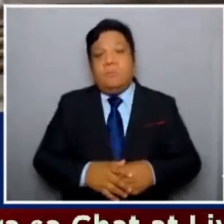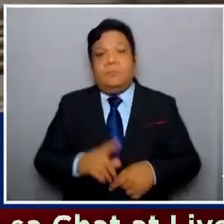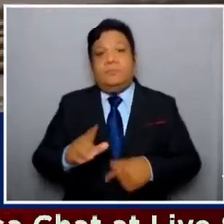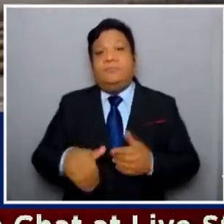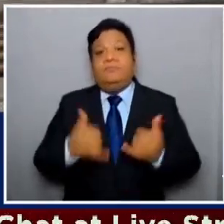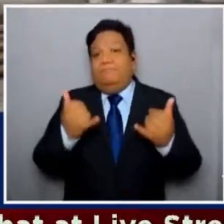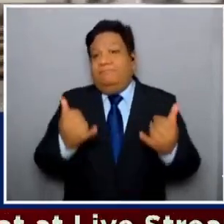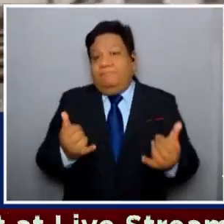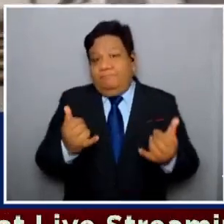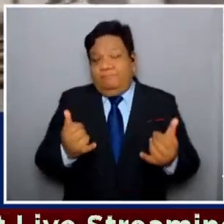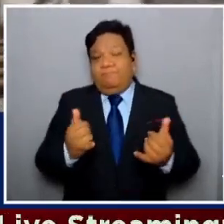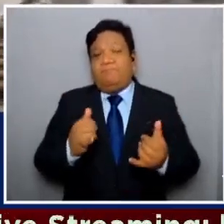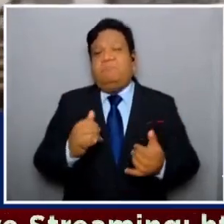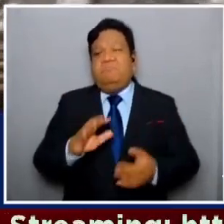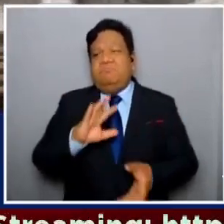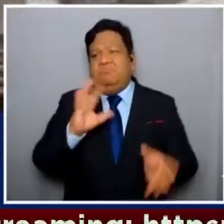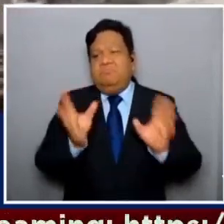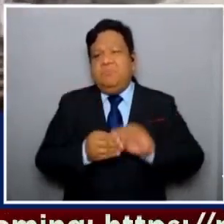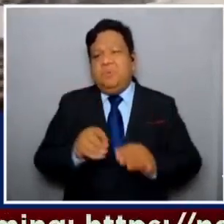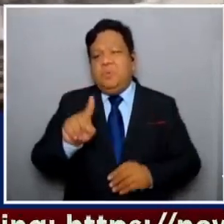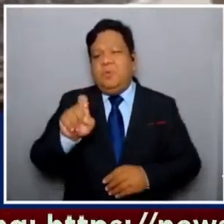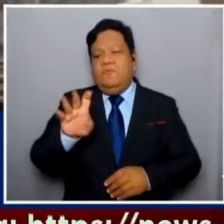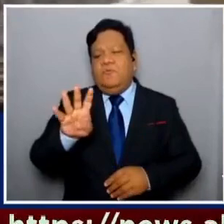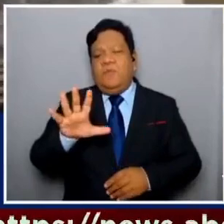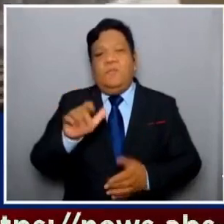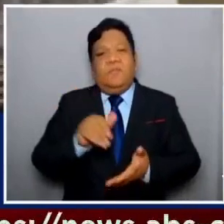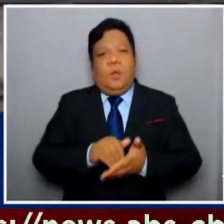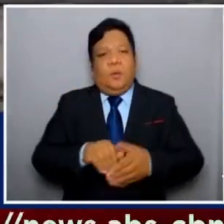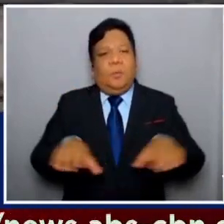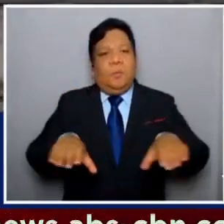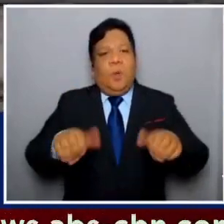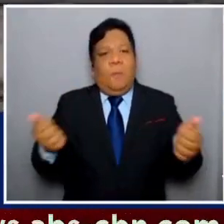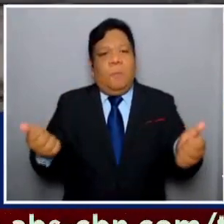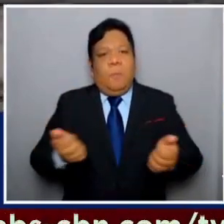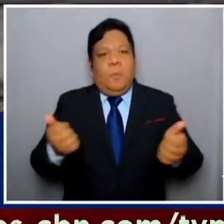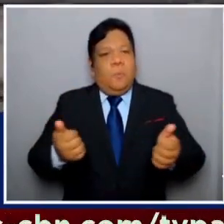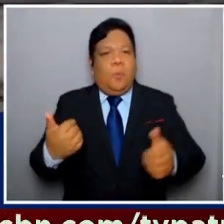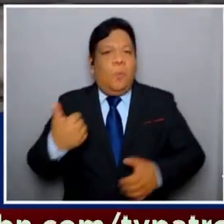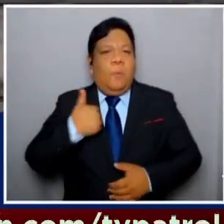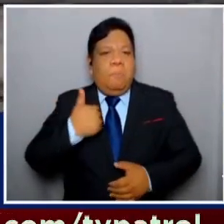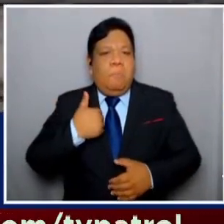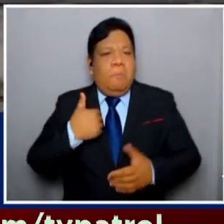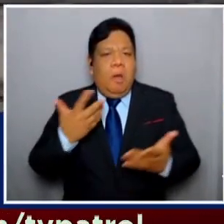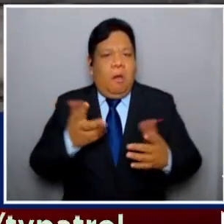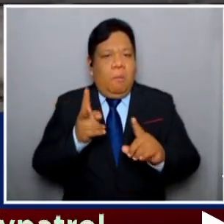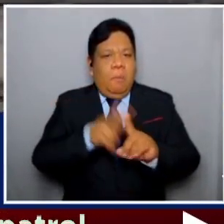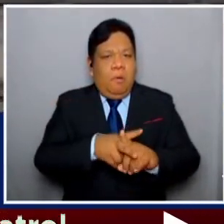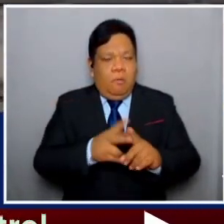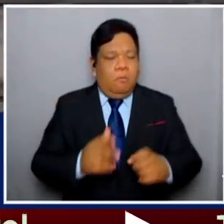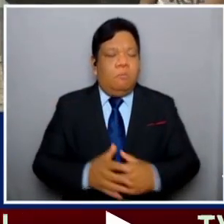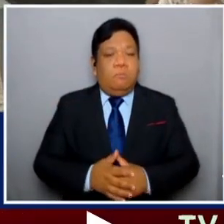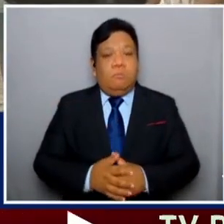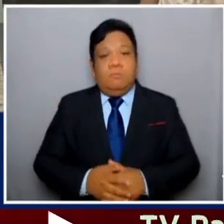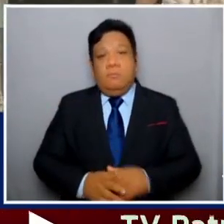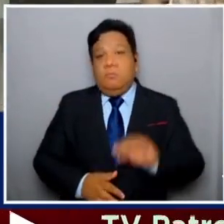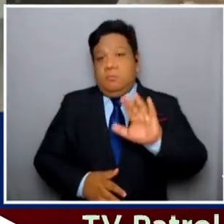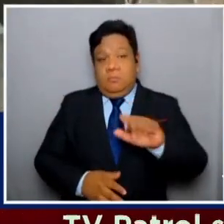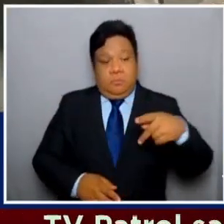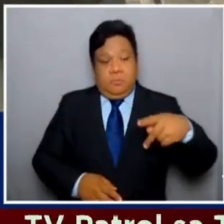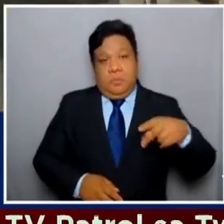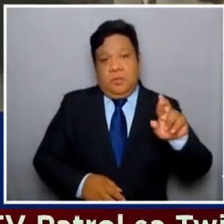higit 145,000 na trabaho sa gobyerno ang hindi pa napupunan. Samantala, ang PRC naman na humahawak